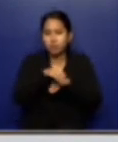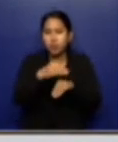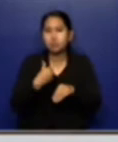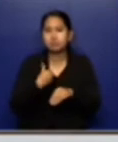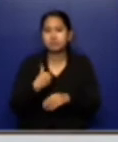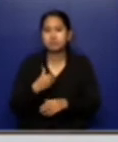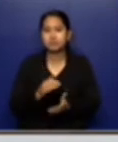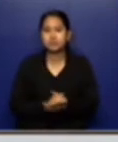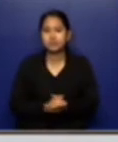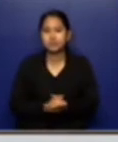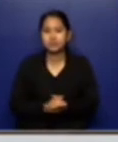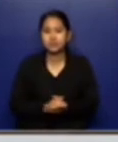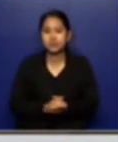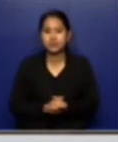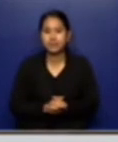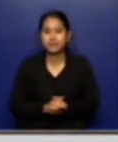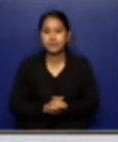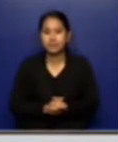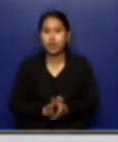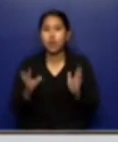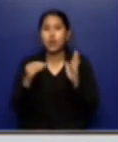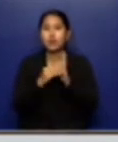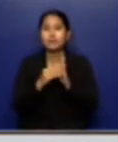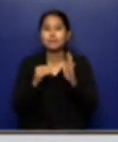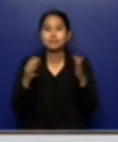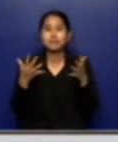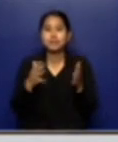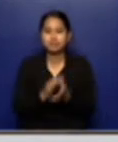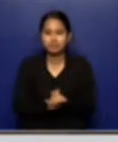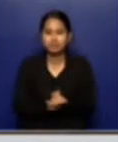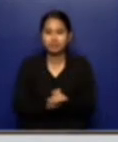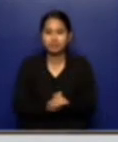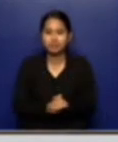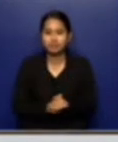ท่านวันอยู่บำรุงบางบอนก็คงไม่มีฮะ